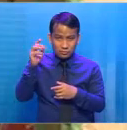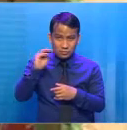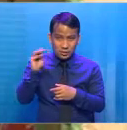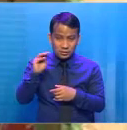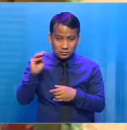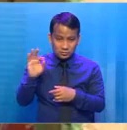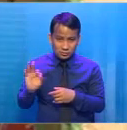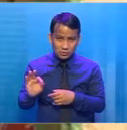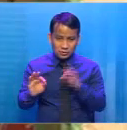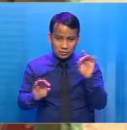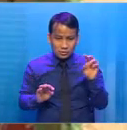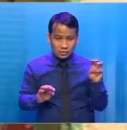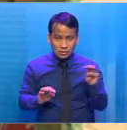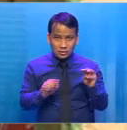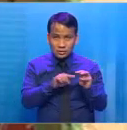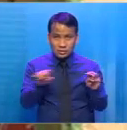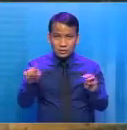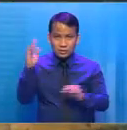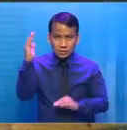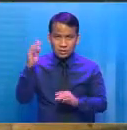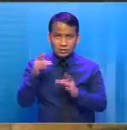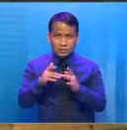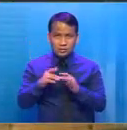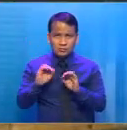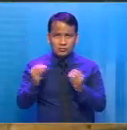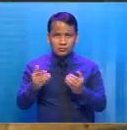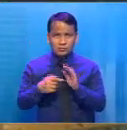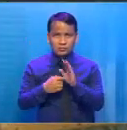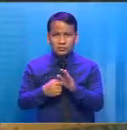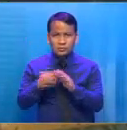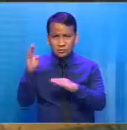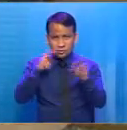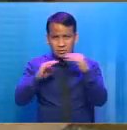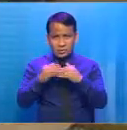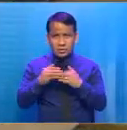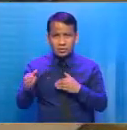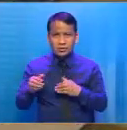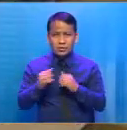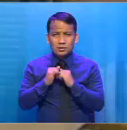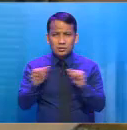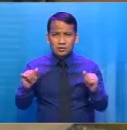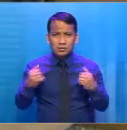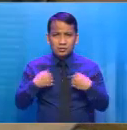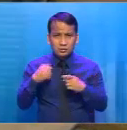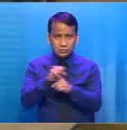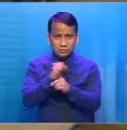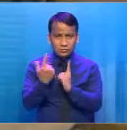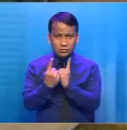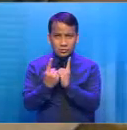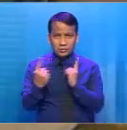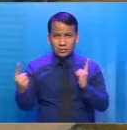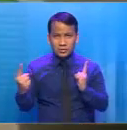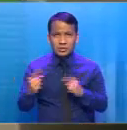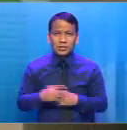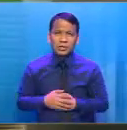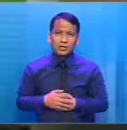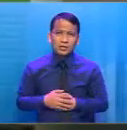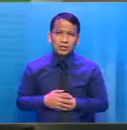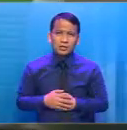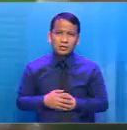alas 8 ng umaga hanggang tanghali. Wala naman daw dapat ipangamba dahil mayroong social distancing.